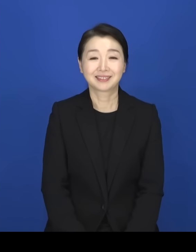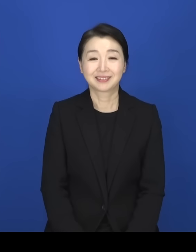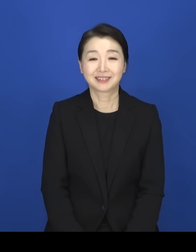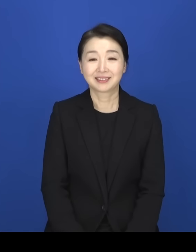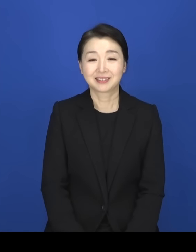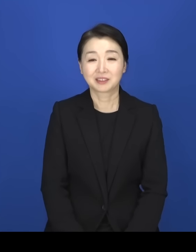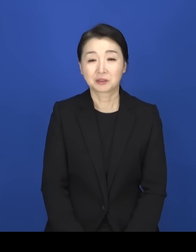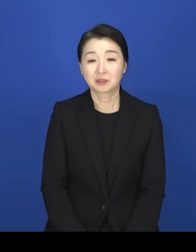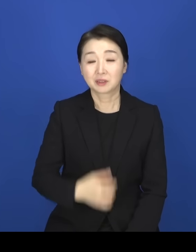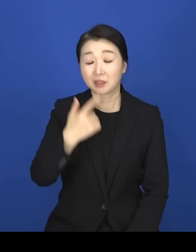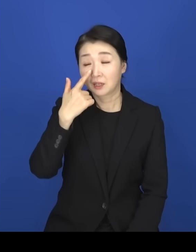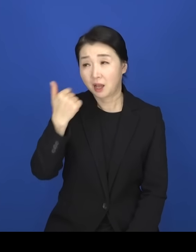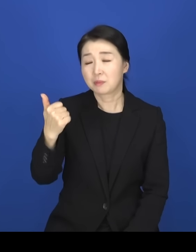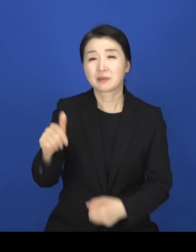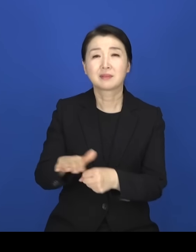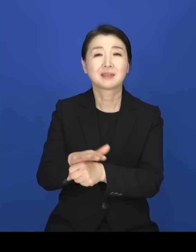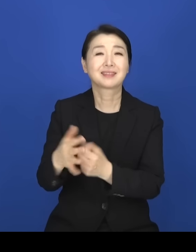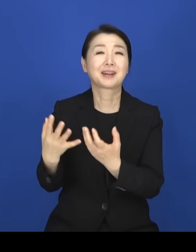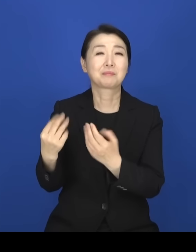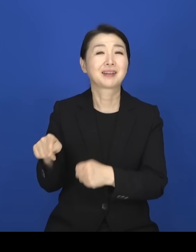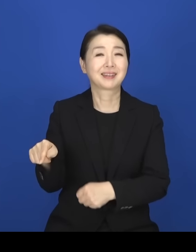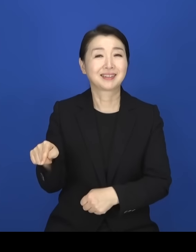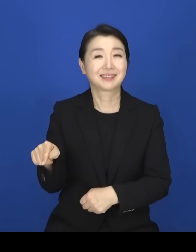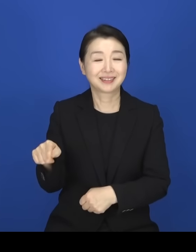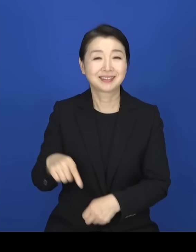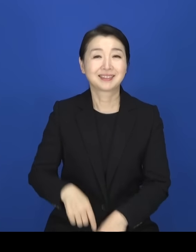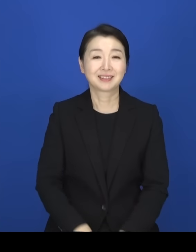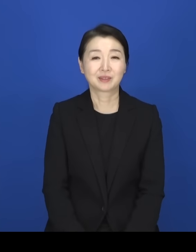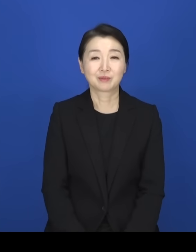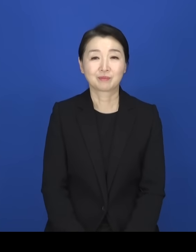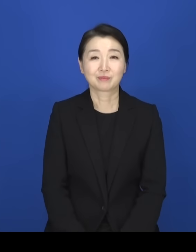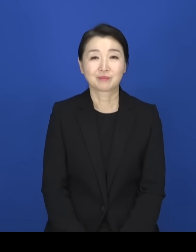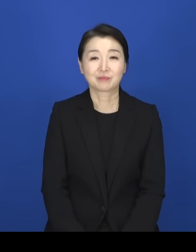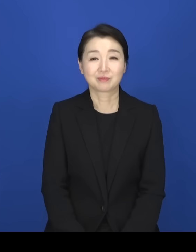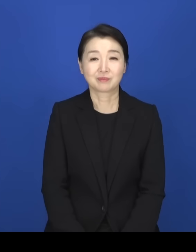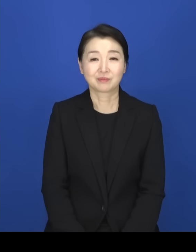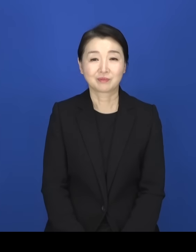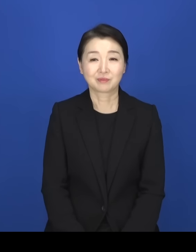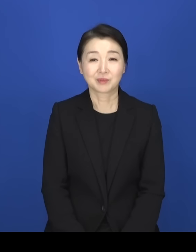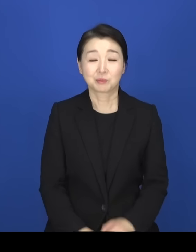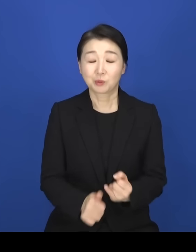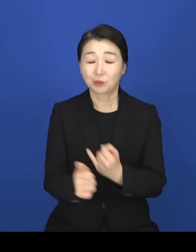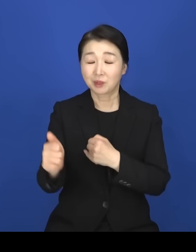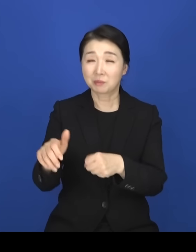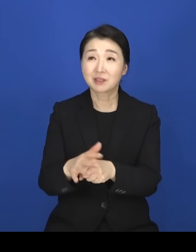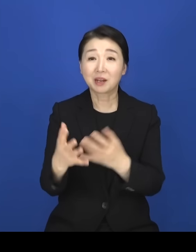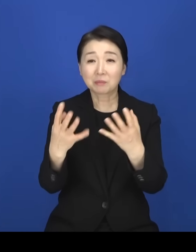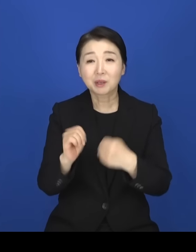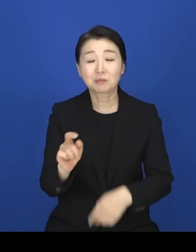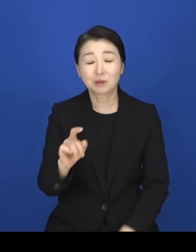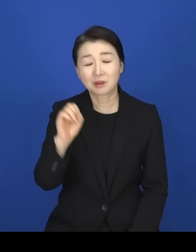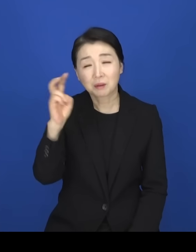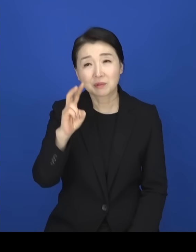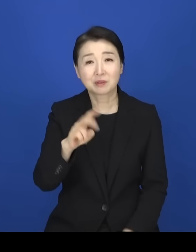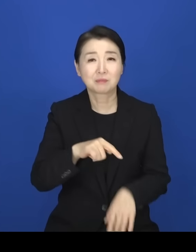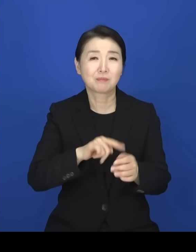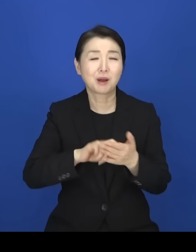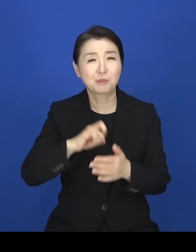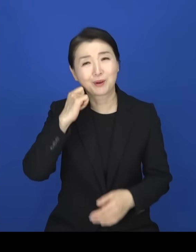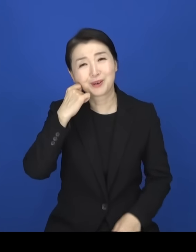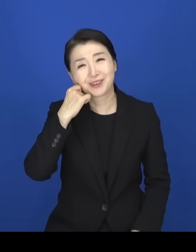아버지 같은 경우가 굉장히 정이 많으세요. 예. 그래서 이제 보통 남편이 정이 많다 그러면은 갑자기 너무 마음이 어렵네요.